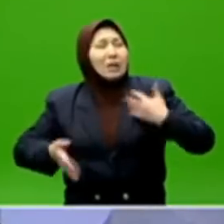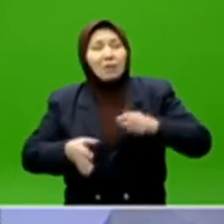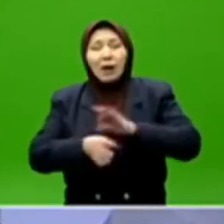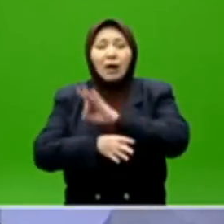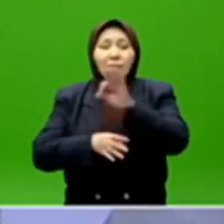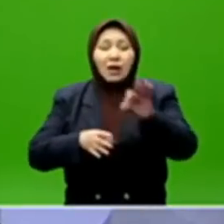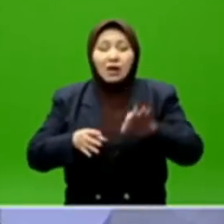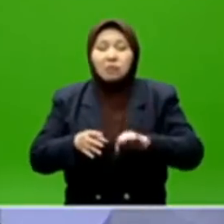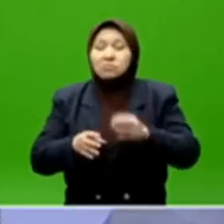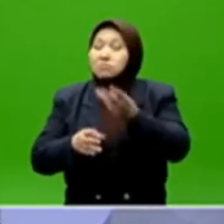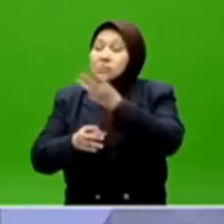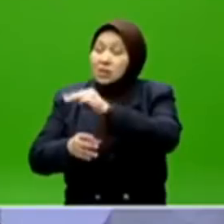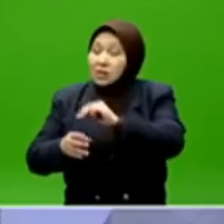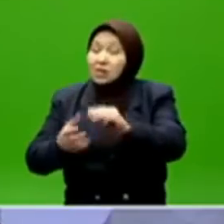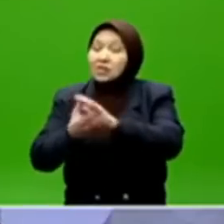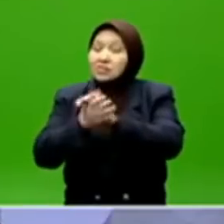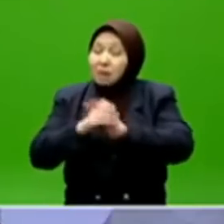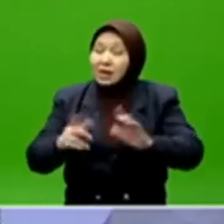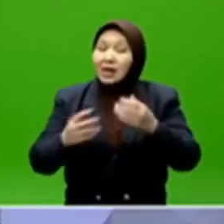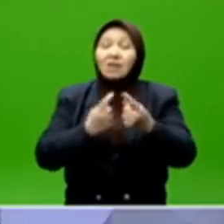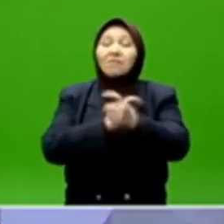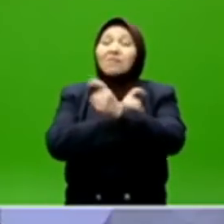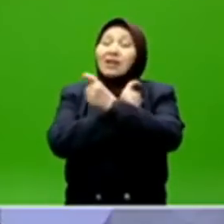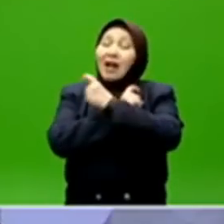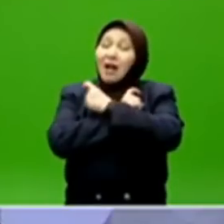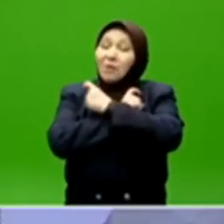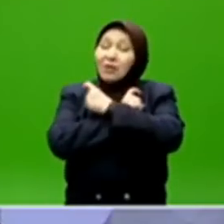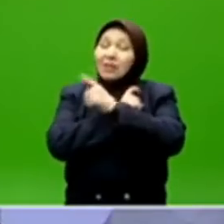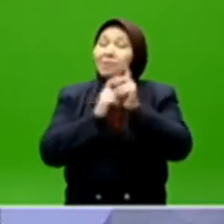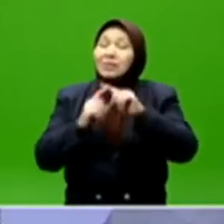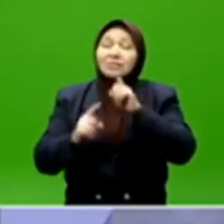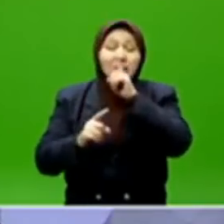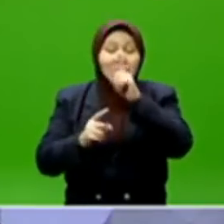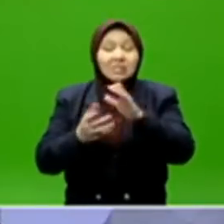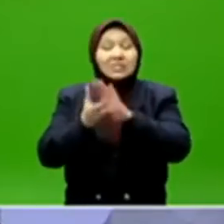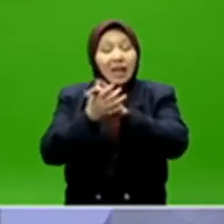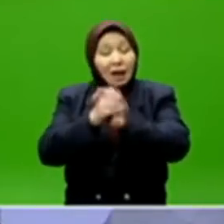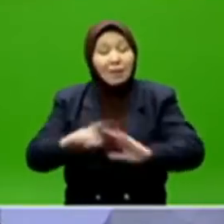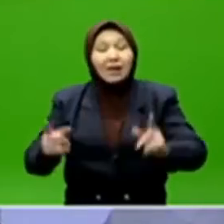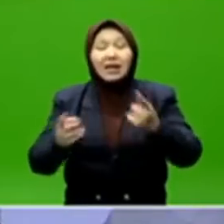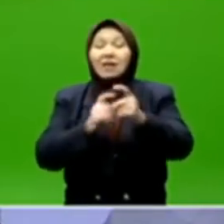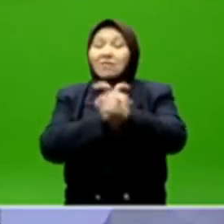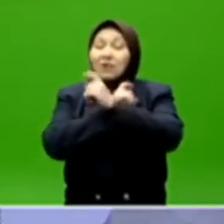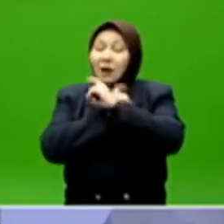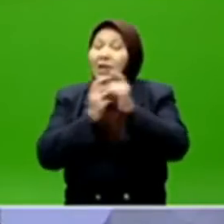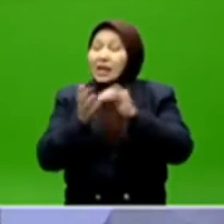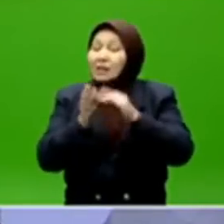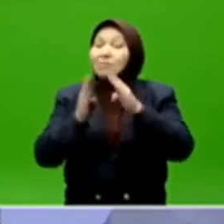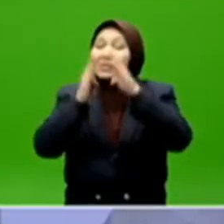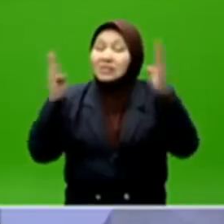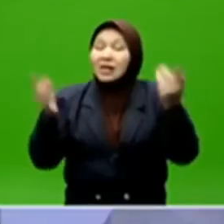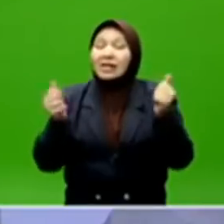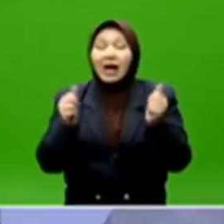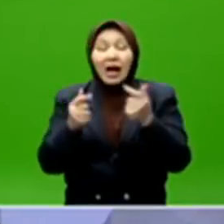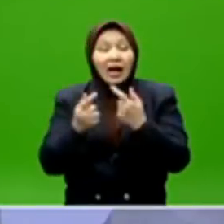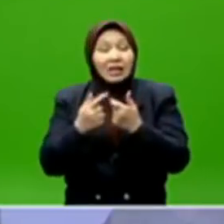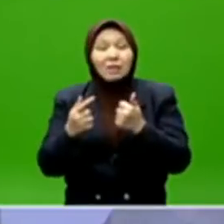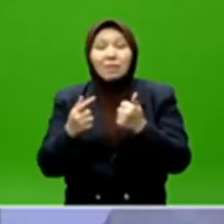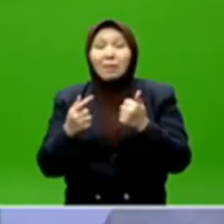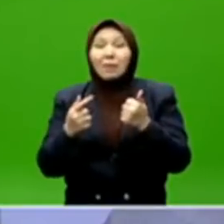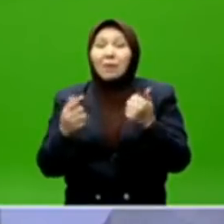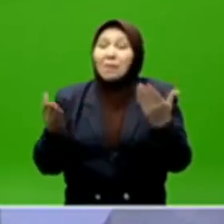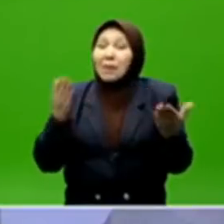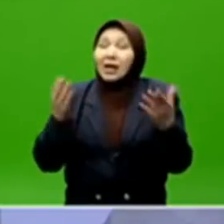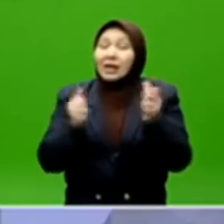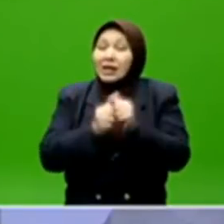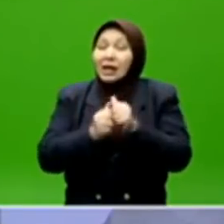Lepas mereka diselamatkan daripada Fir'aun. Ya. Padahal sebenarnya selamat daripada Fir'aun itu lebih besar berbanding dengan panas sikit. Itu